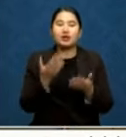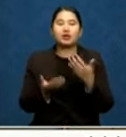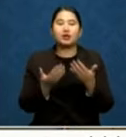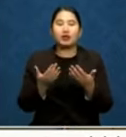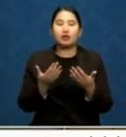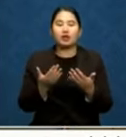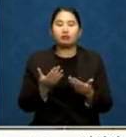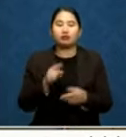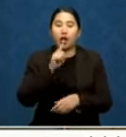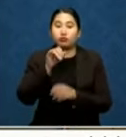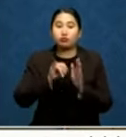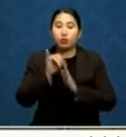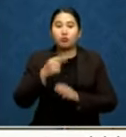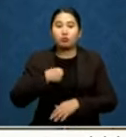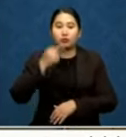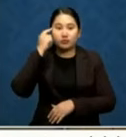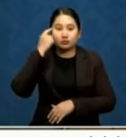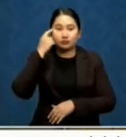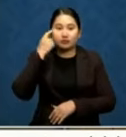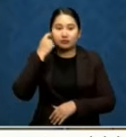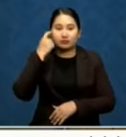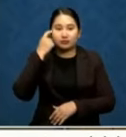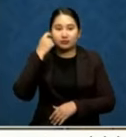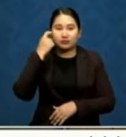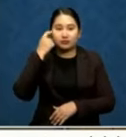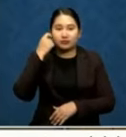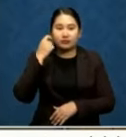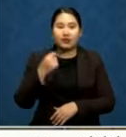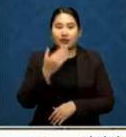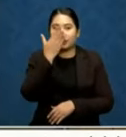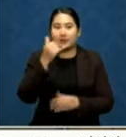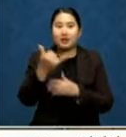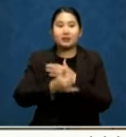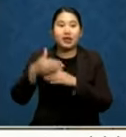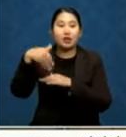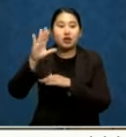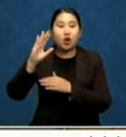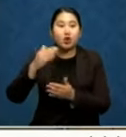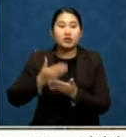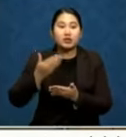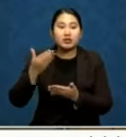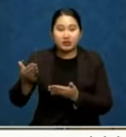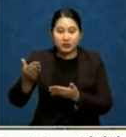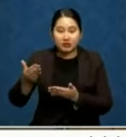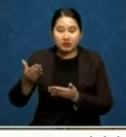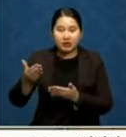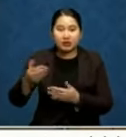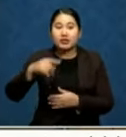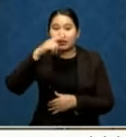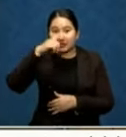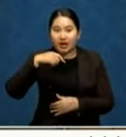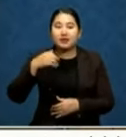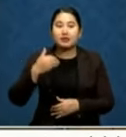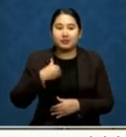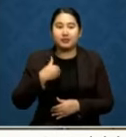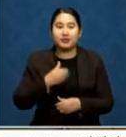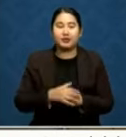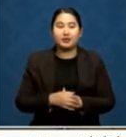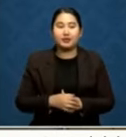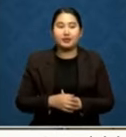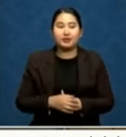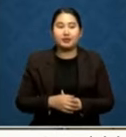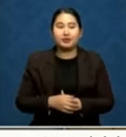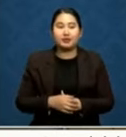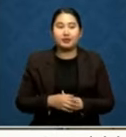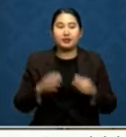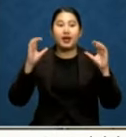าทำไมต่างประเทศเขาซื้อจากเอกชนของเราแล้วหน่ว